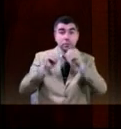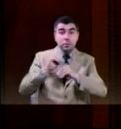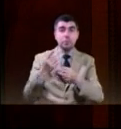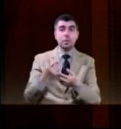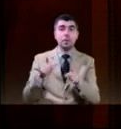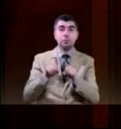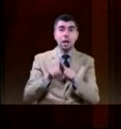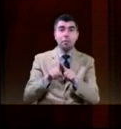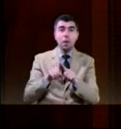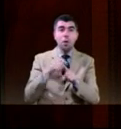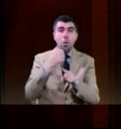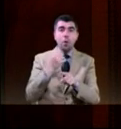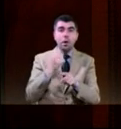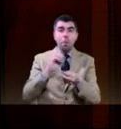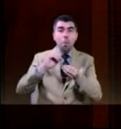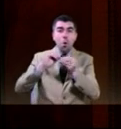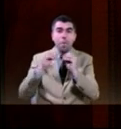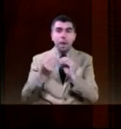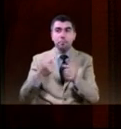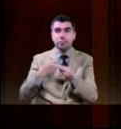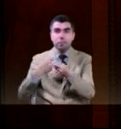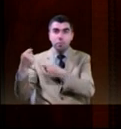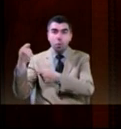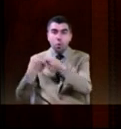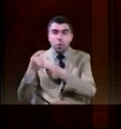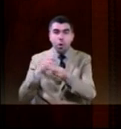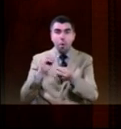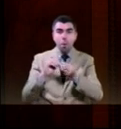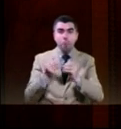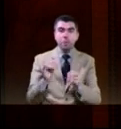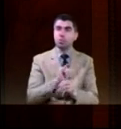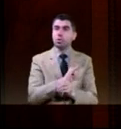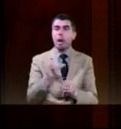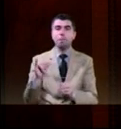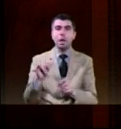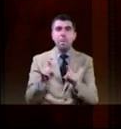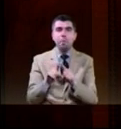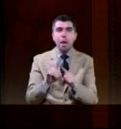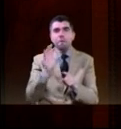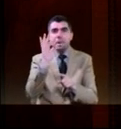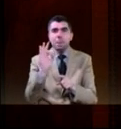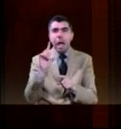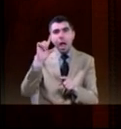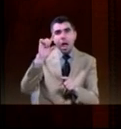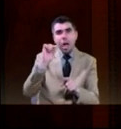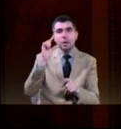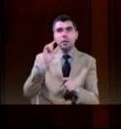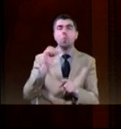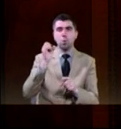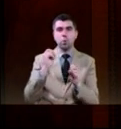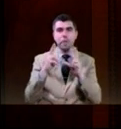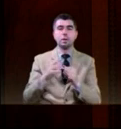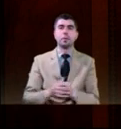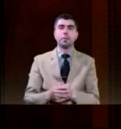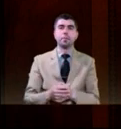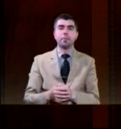مجال اللي ما فيهش الخطر، ما يكونش فيه الخطر، او اللي يكون واحد الريسك محدود جدا. في